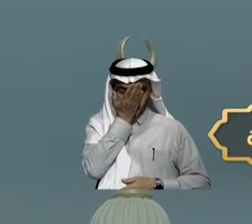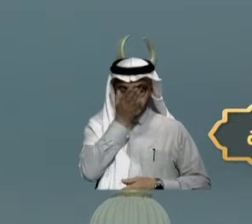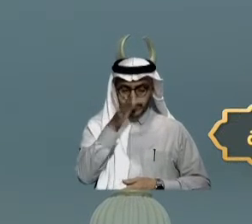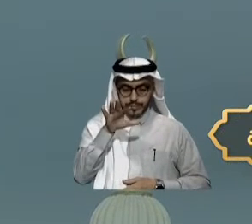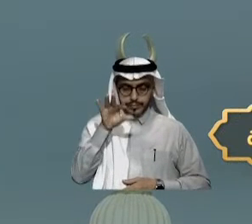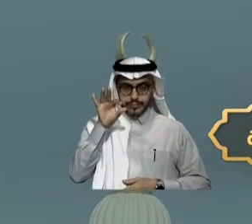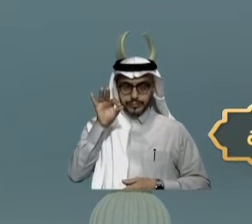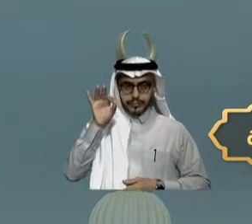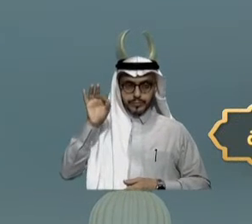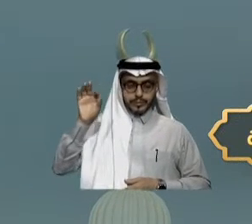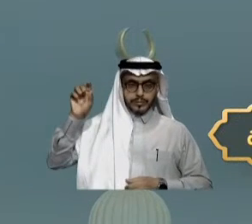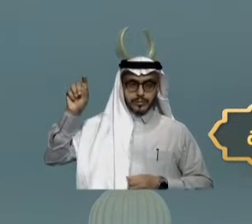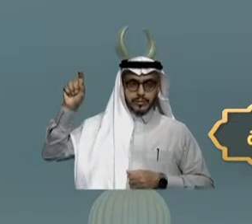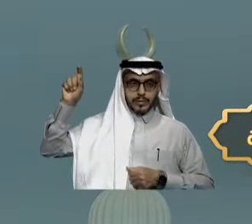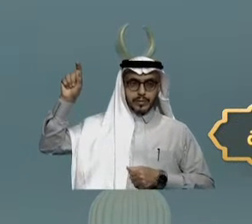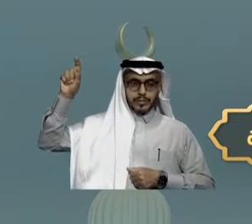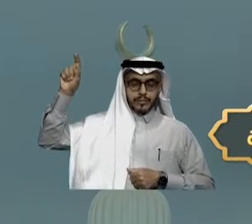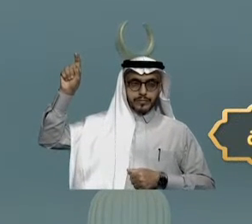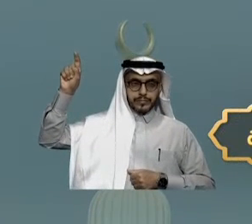إله إلا